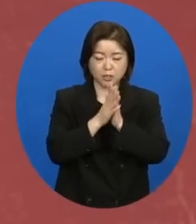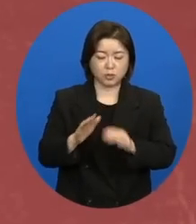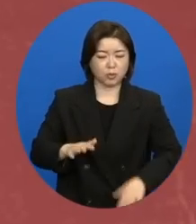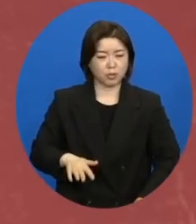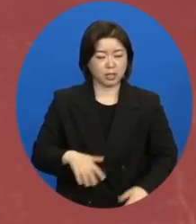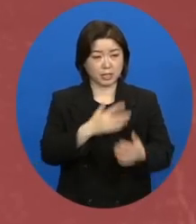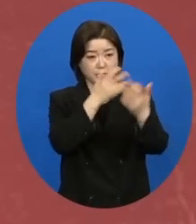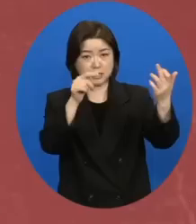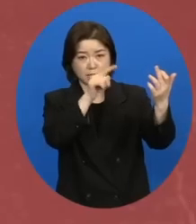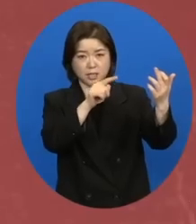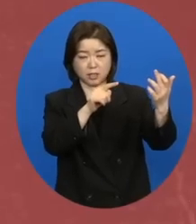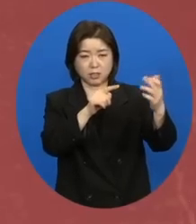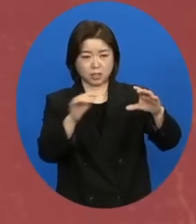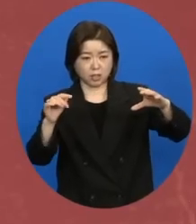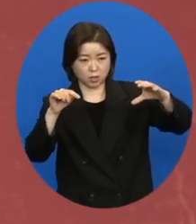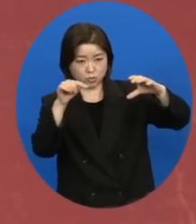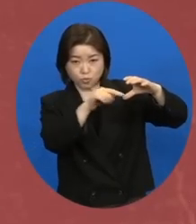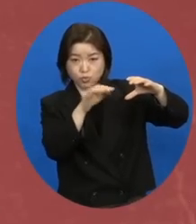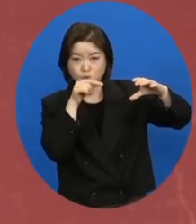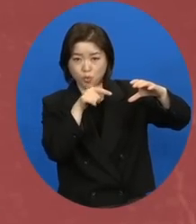언덕에 불이 보이더래요.